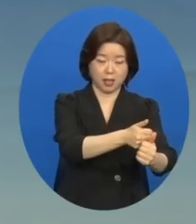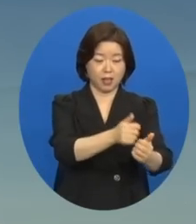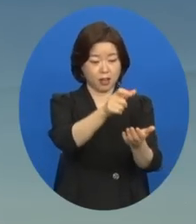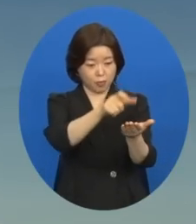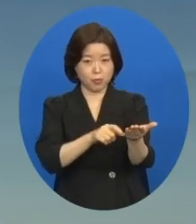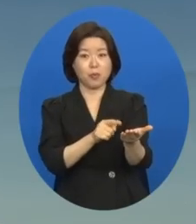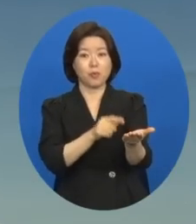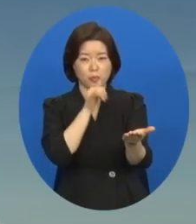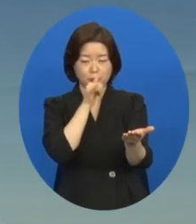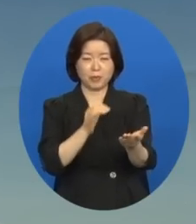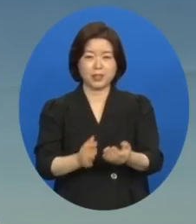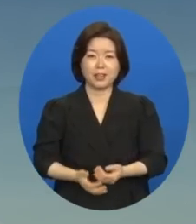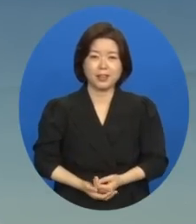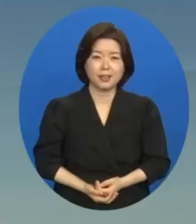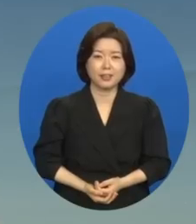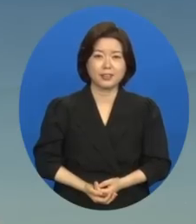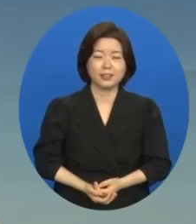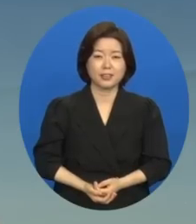있습니다.